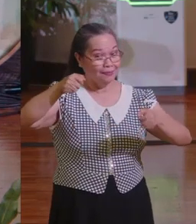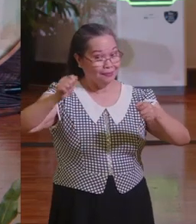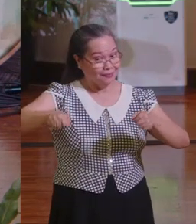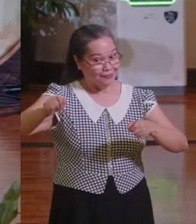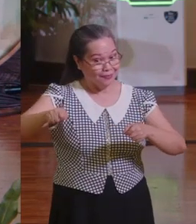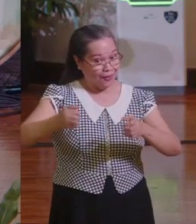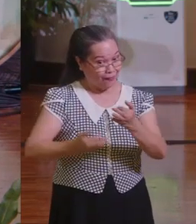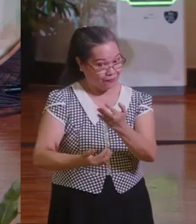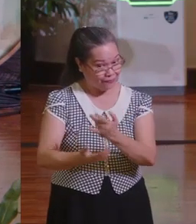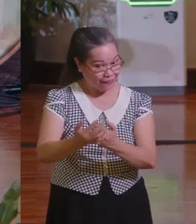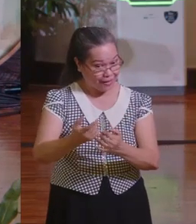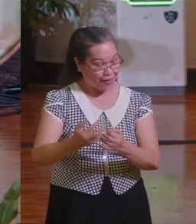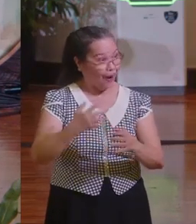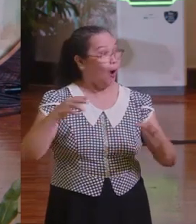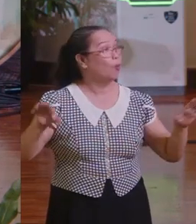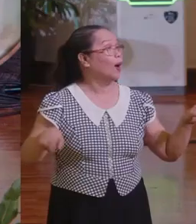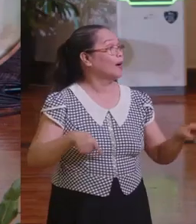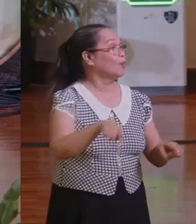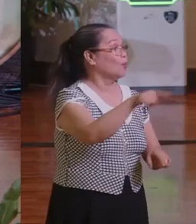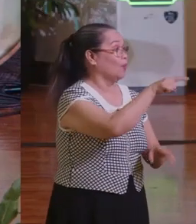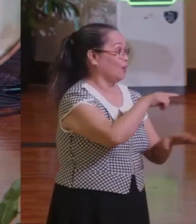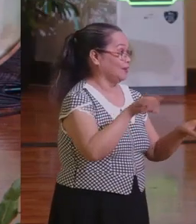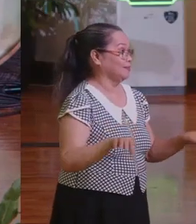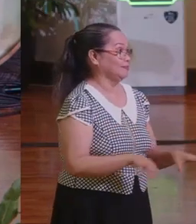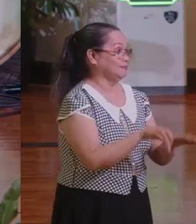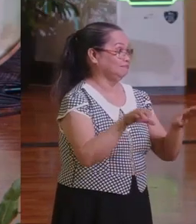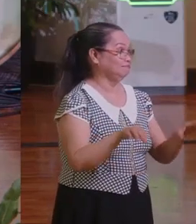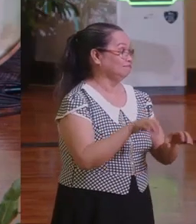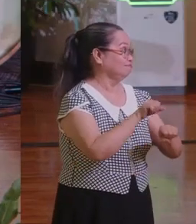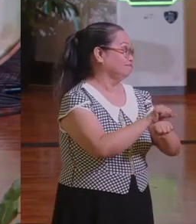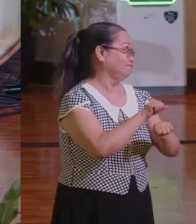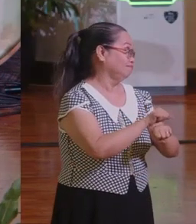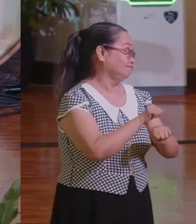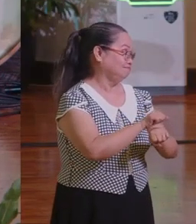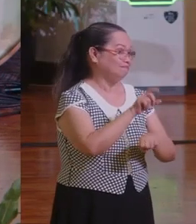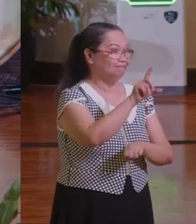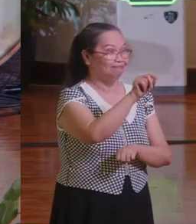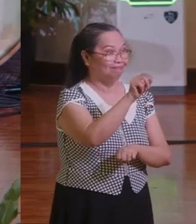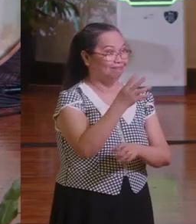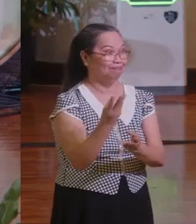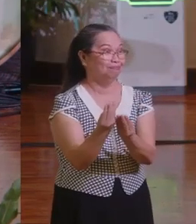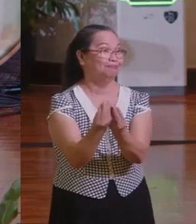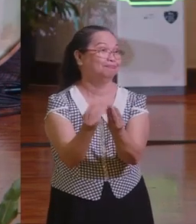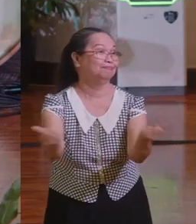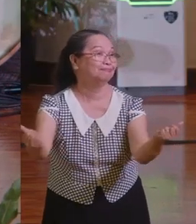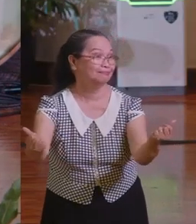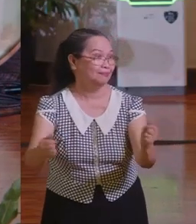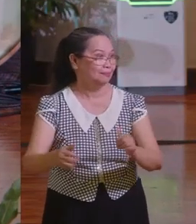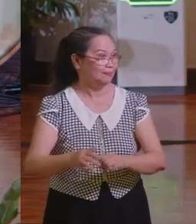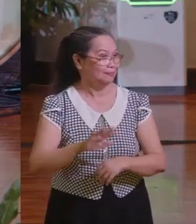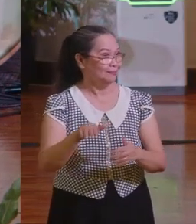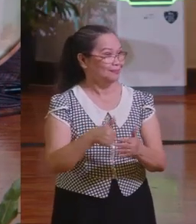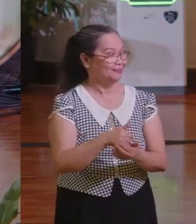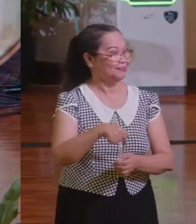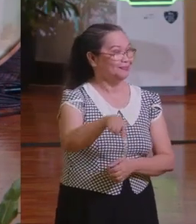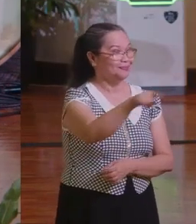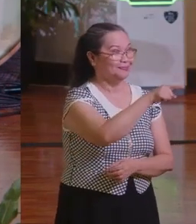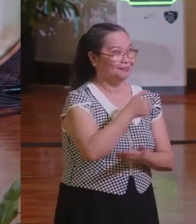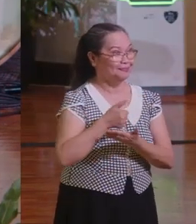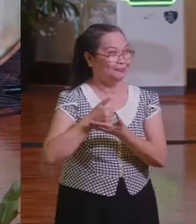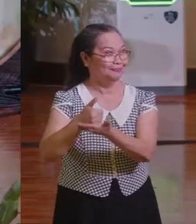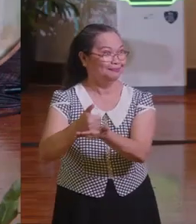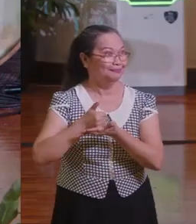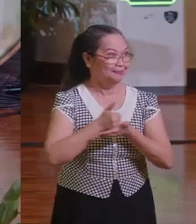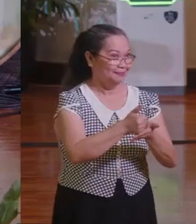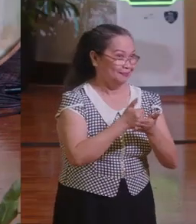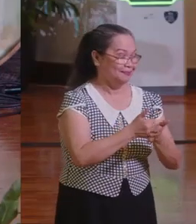by fire, and the fire will test what sort of work each one has done. Ang ibig sabihin nito, ang lahat ng ating pagtutulong, ang lahat ng